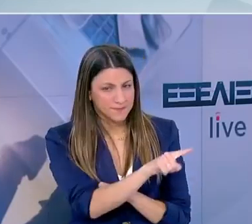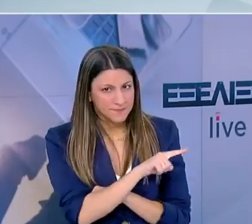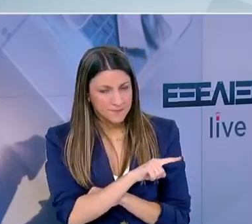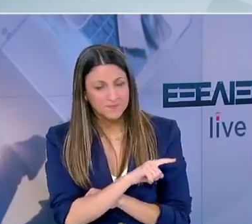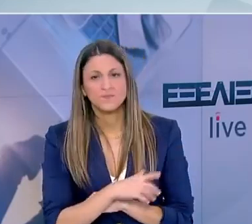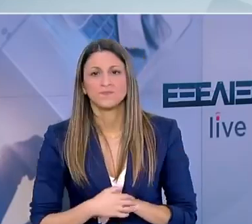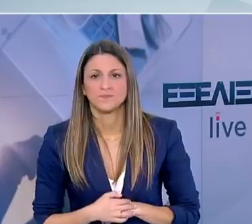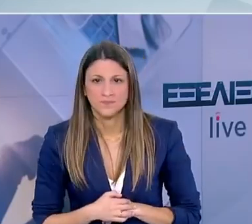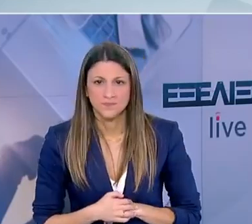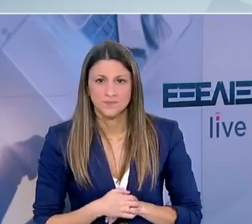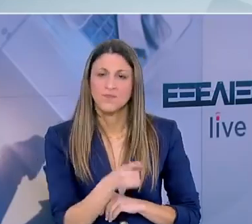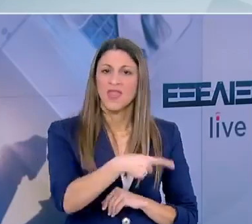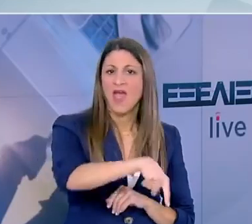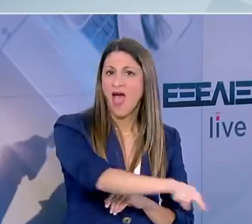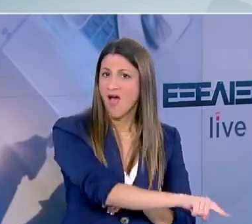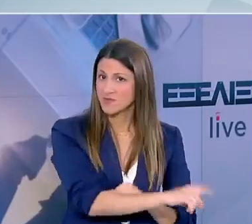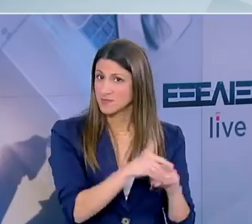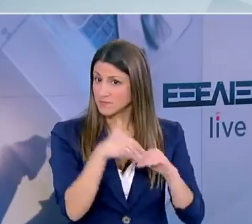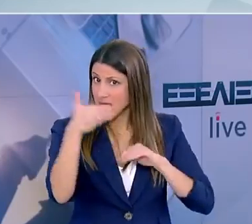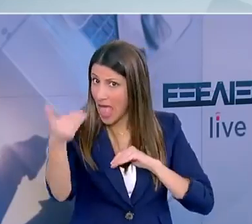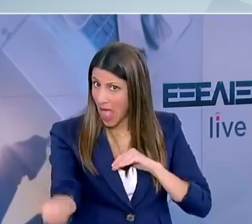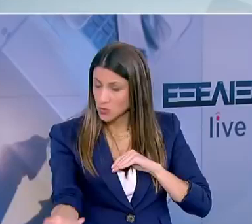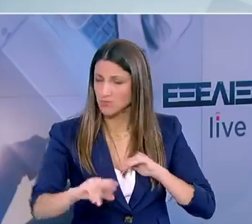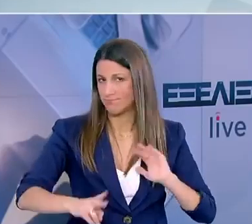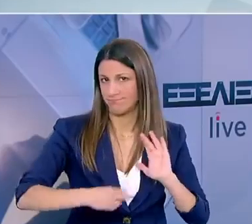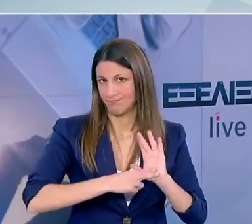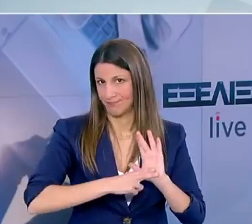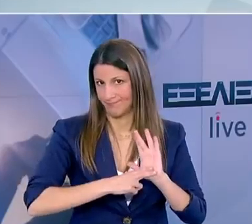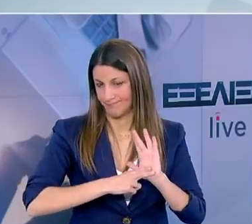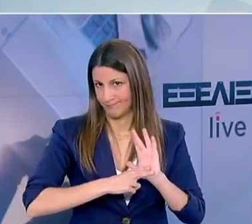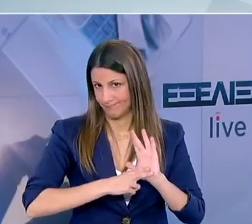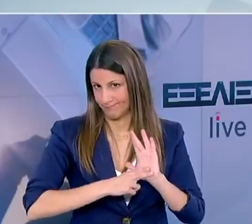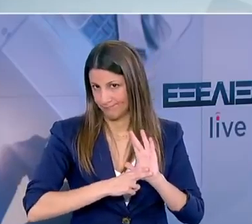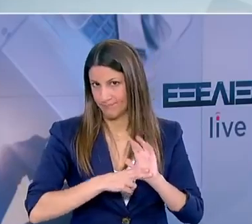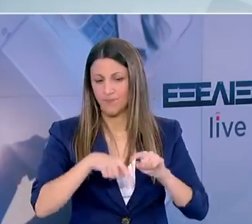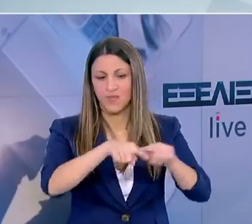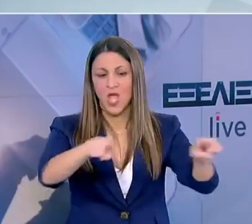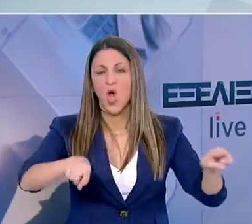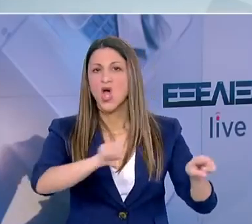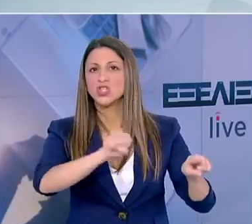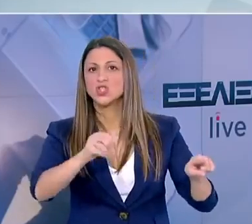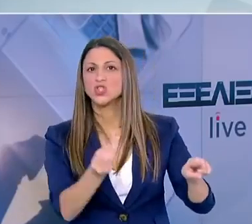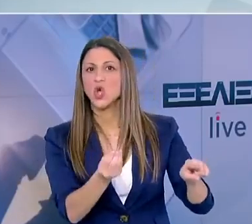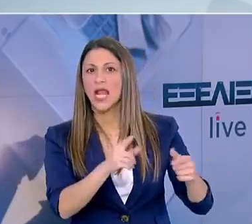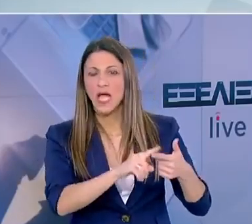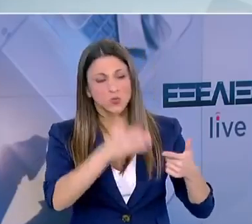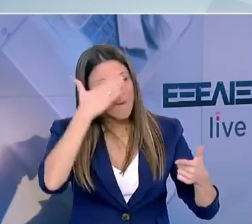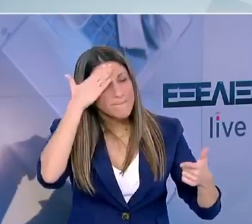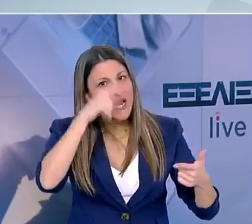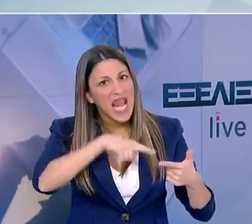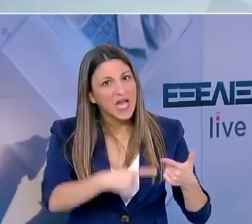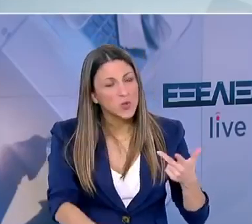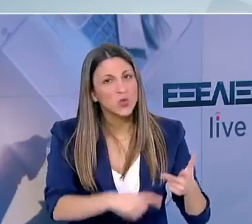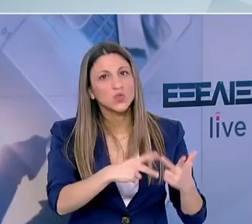και την προσωρινή άρση της δυνατότητας μετακίνησής τους εκτός της γεωγραφικής περιμέτρου που ορίζεται από τις οδούς Σοκράτους, Πλάτωνος,